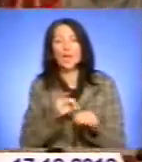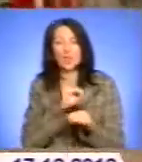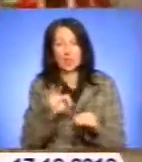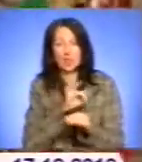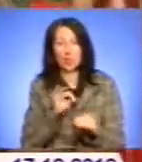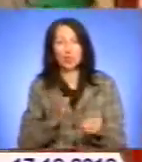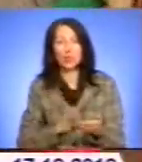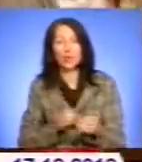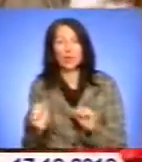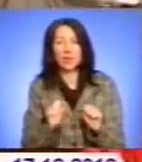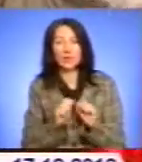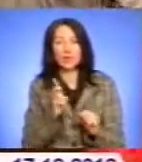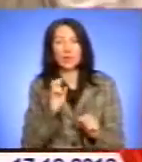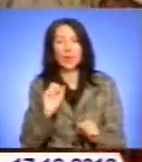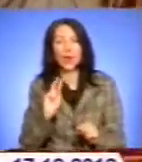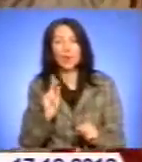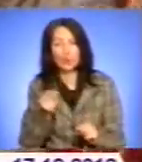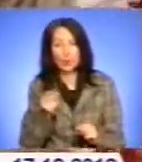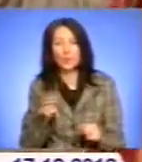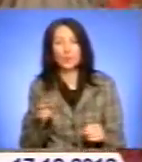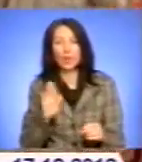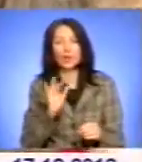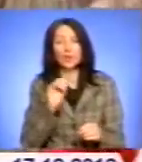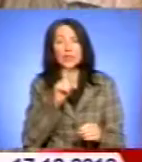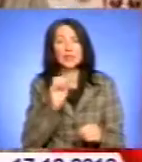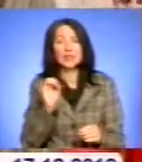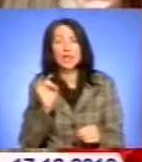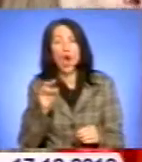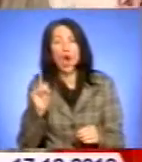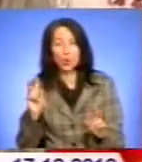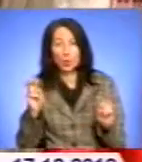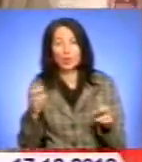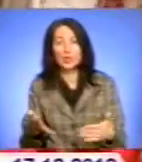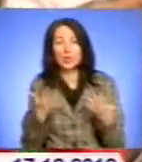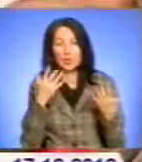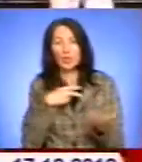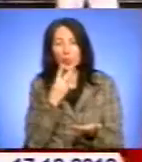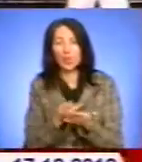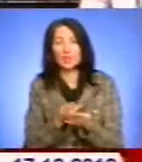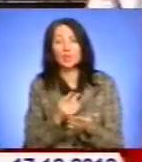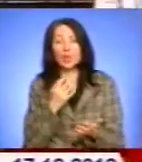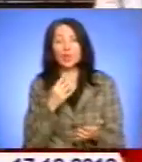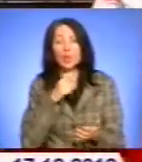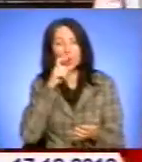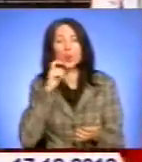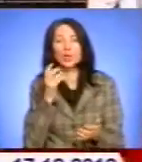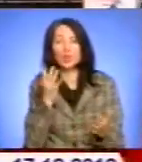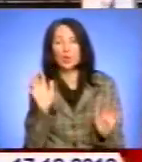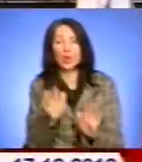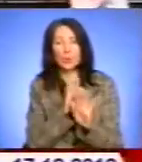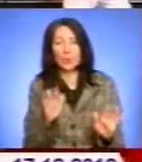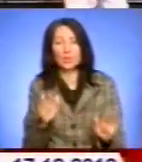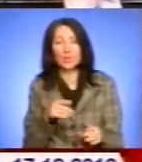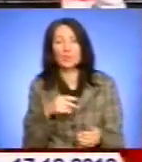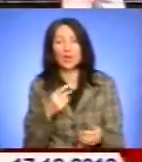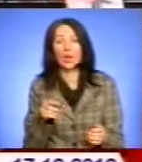Мирослав Бабчук. «Візерунок» – яскравий виразник національного фольклору західного регіону України. Самобутності колективу надає